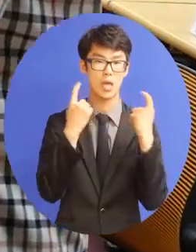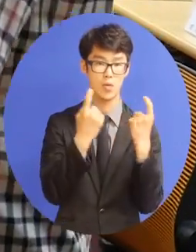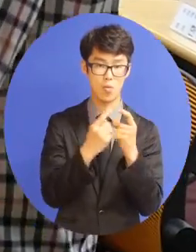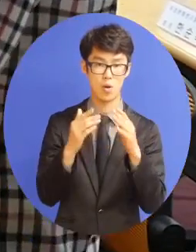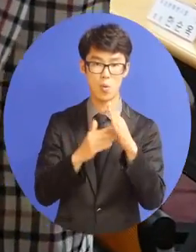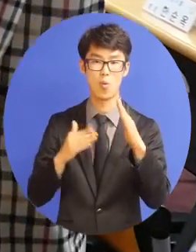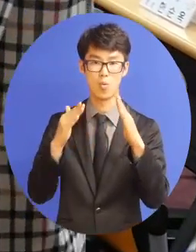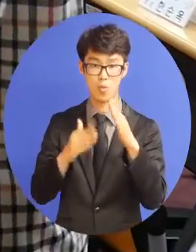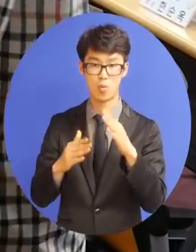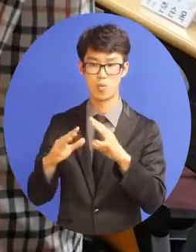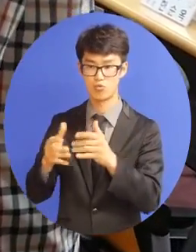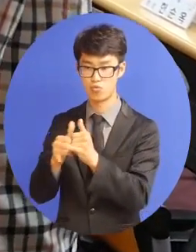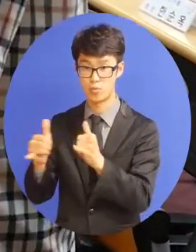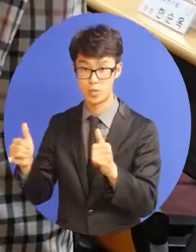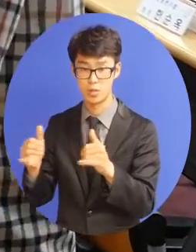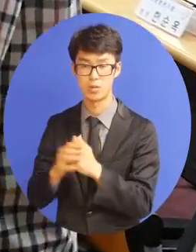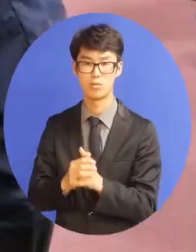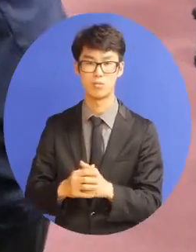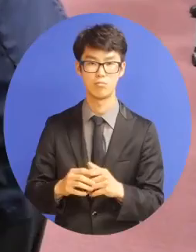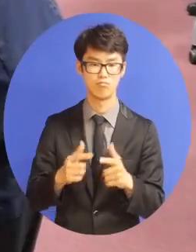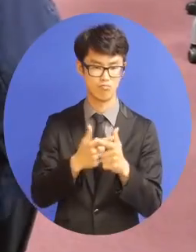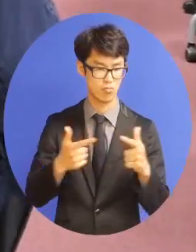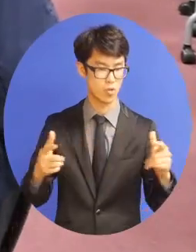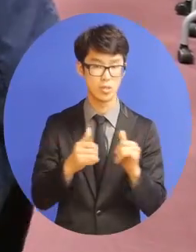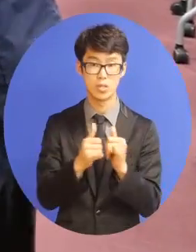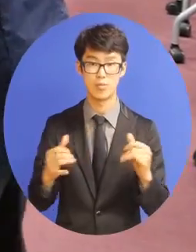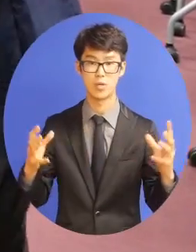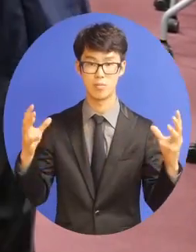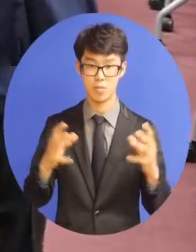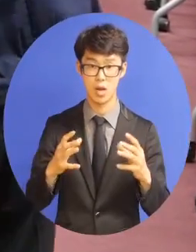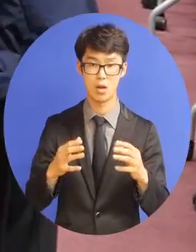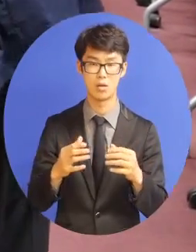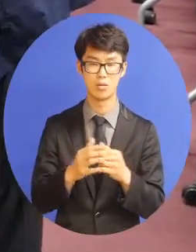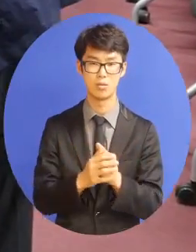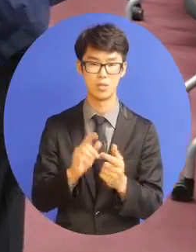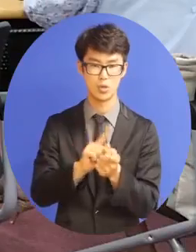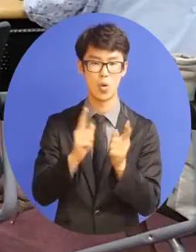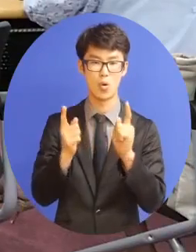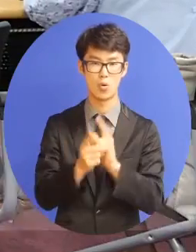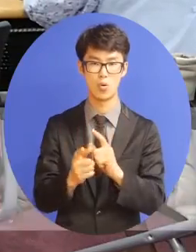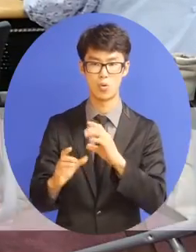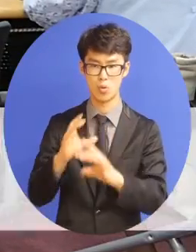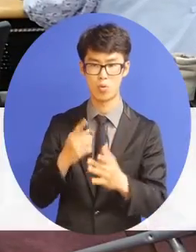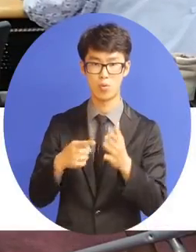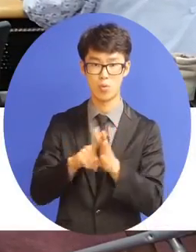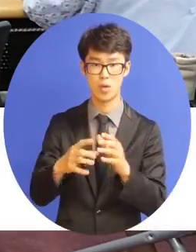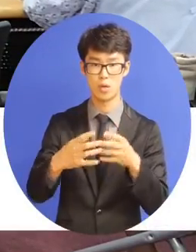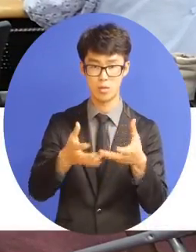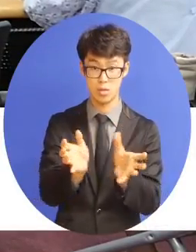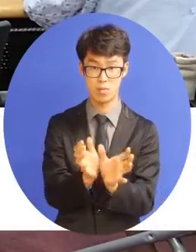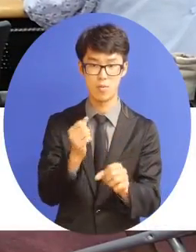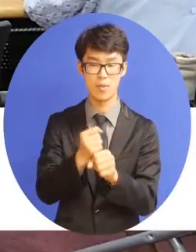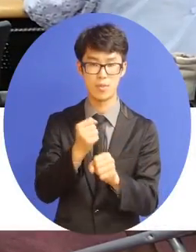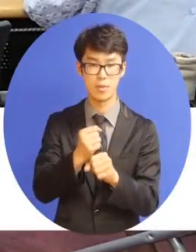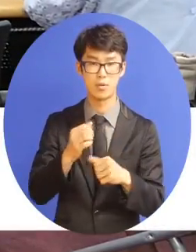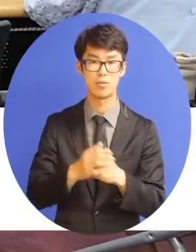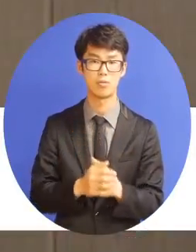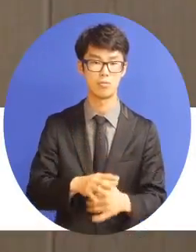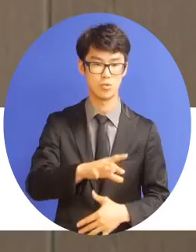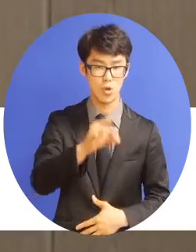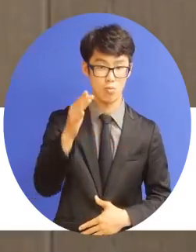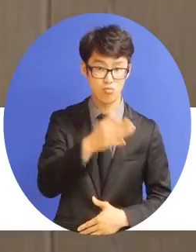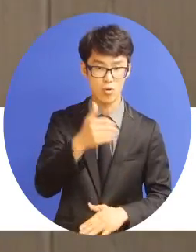공공 지역주민 등 다양한 이해관계자 의 목소리를 담아낼 수 있는 협의체를 구성해 실행 계획